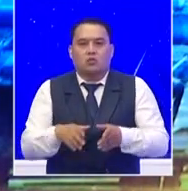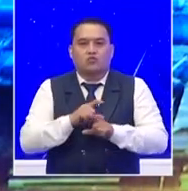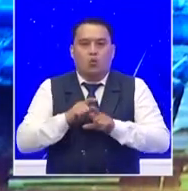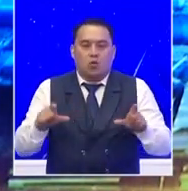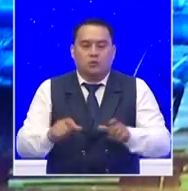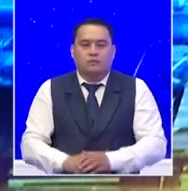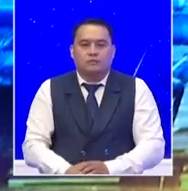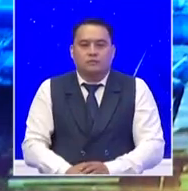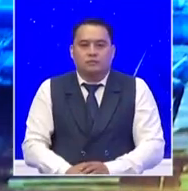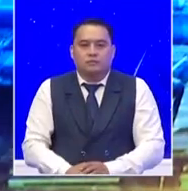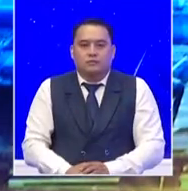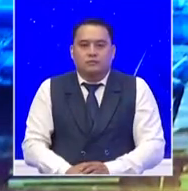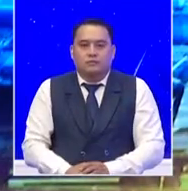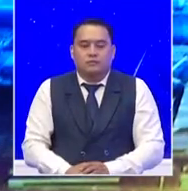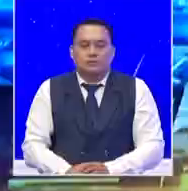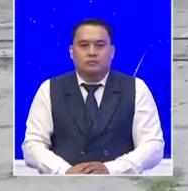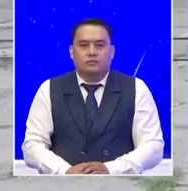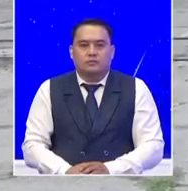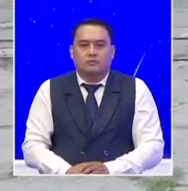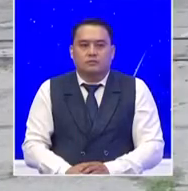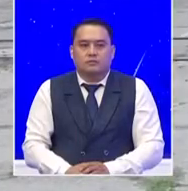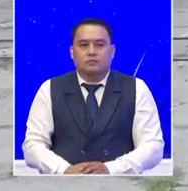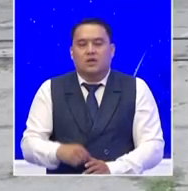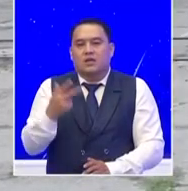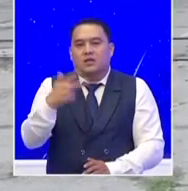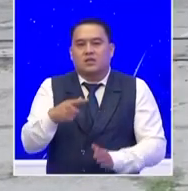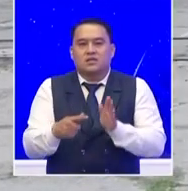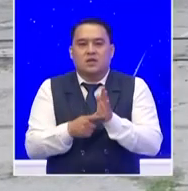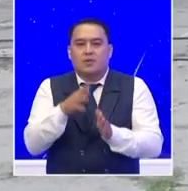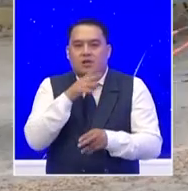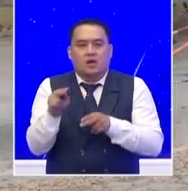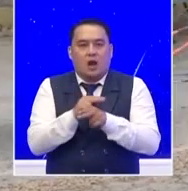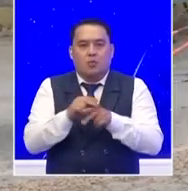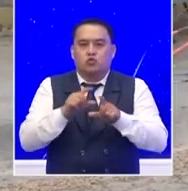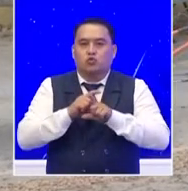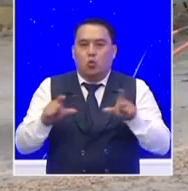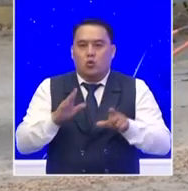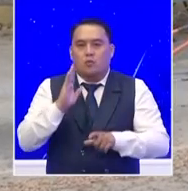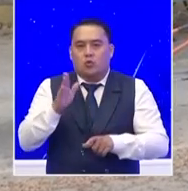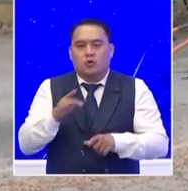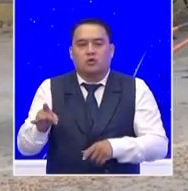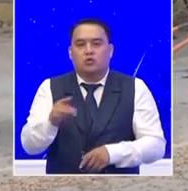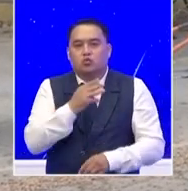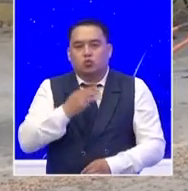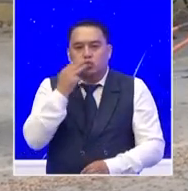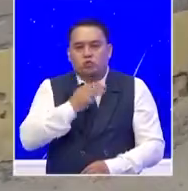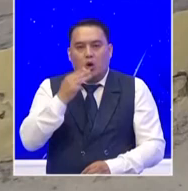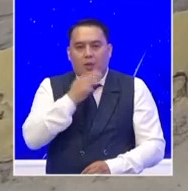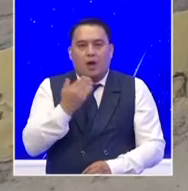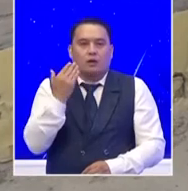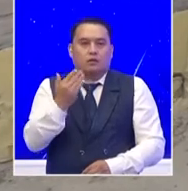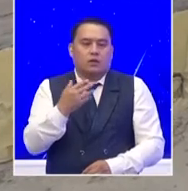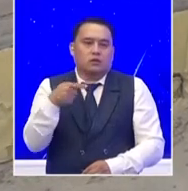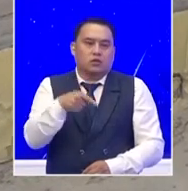школы, продолжит Алексей Цой. Впервые за 37 лет капитально отремонтируют школу имени Пушкина в районном центре города Уштубе. Здание рассчитано